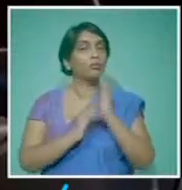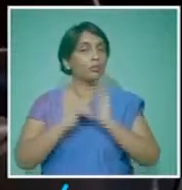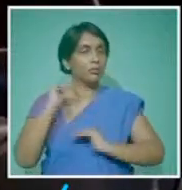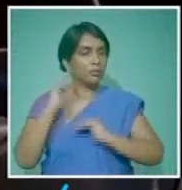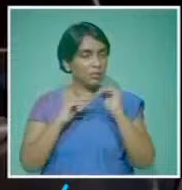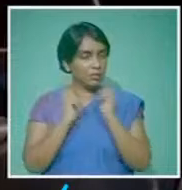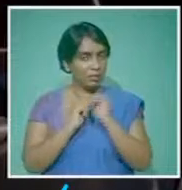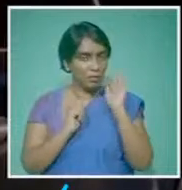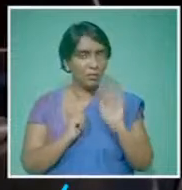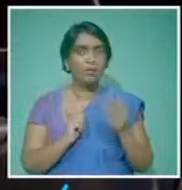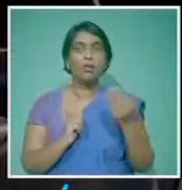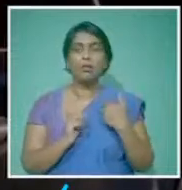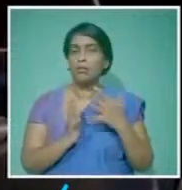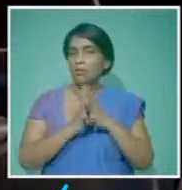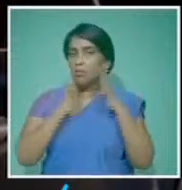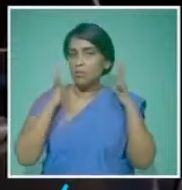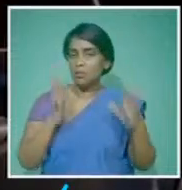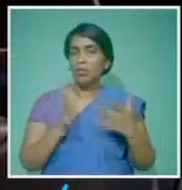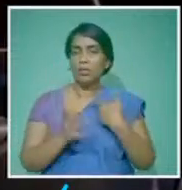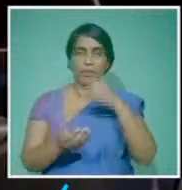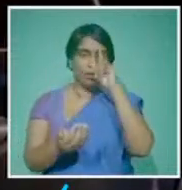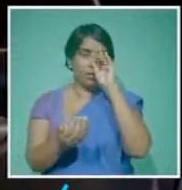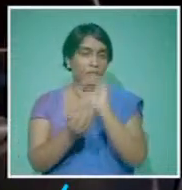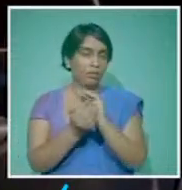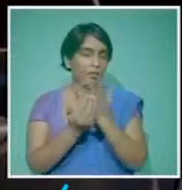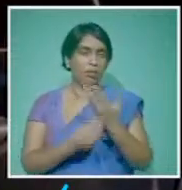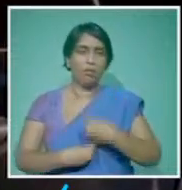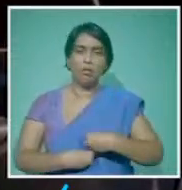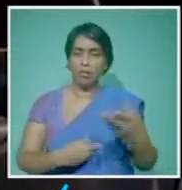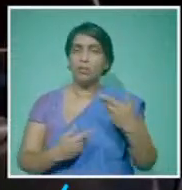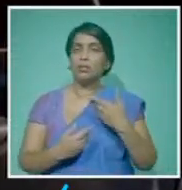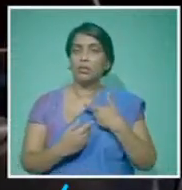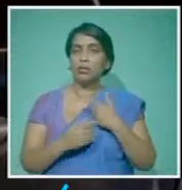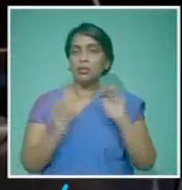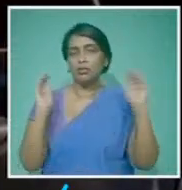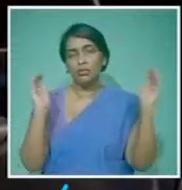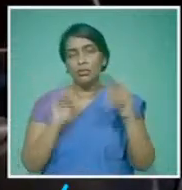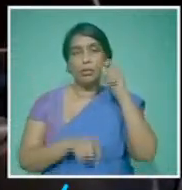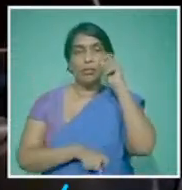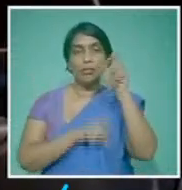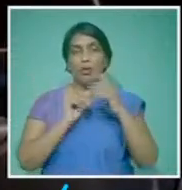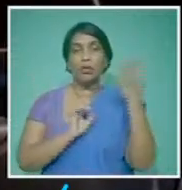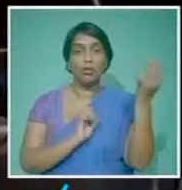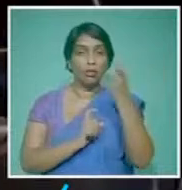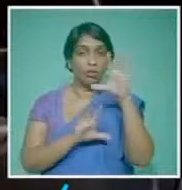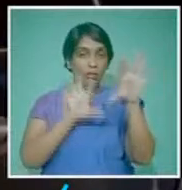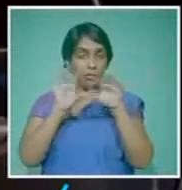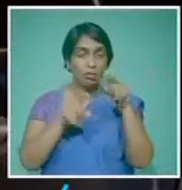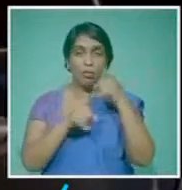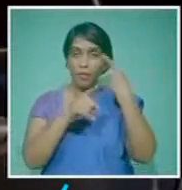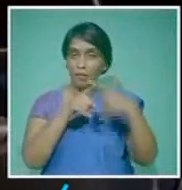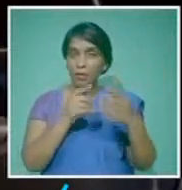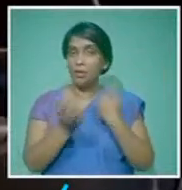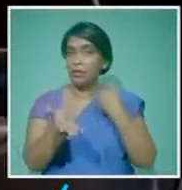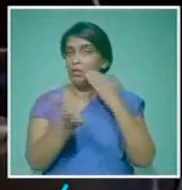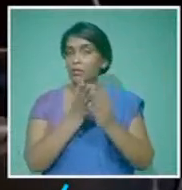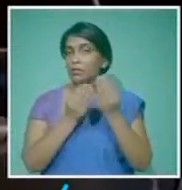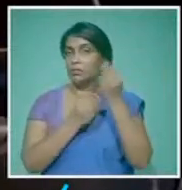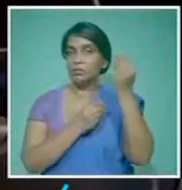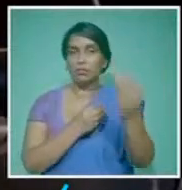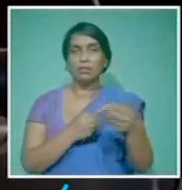තුලින්ම බහුතරයක් අනාරක්ෂිත කළා අපිට සුළු පිරිසක් තෝරගෙන ඔවුන්ට විතරක් සහනයක් දෙන එක